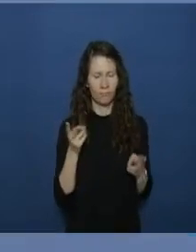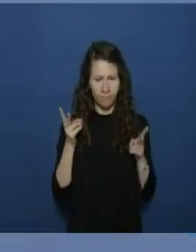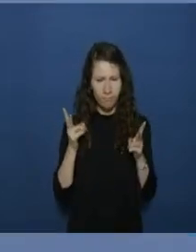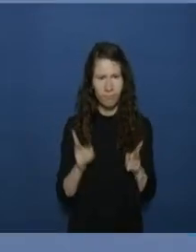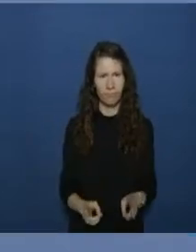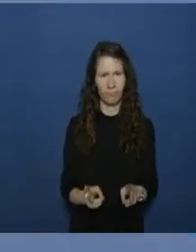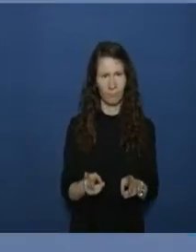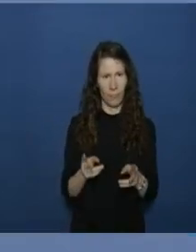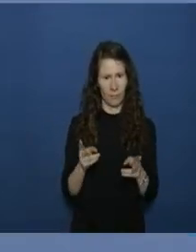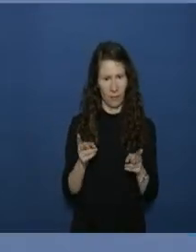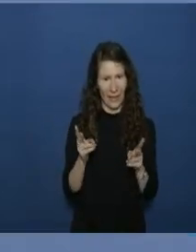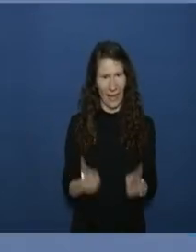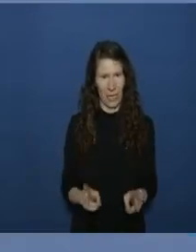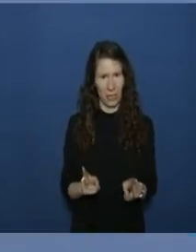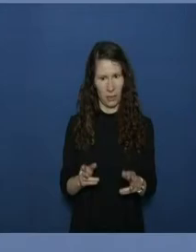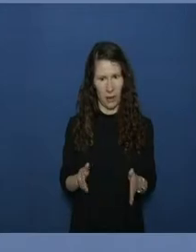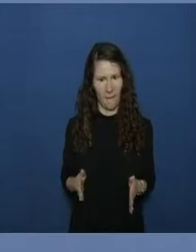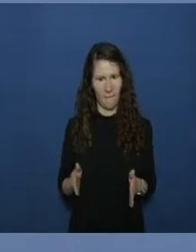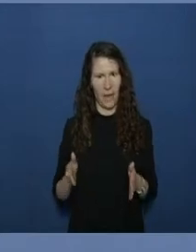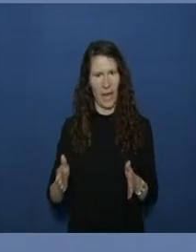Weg solche